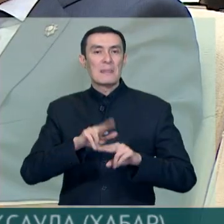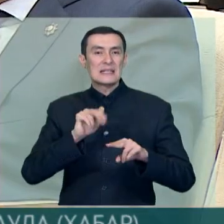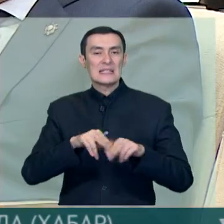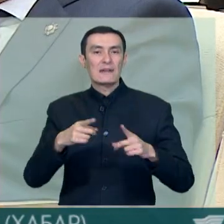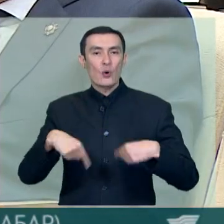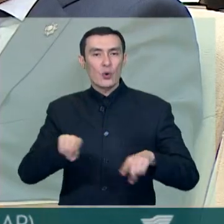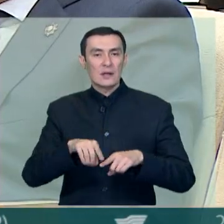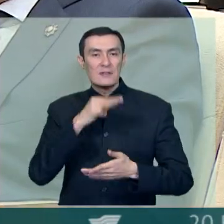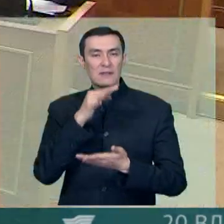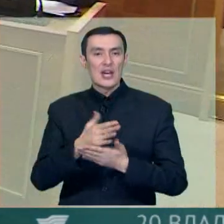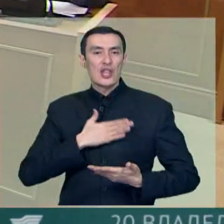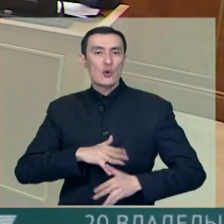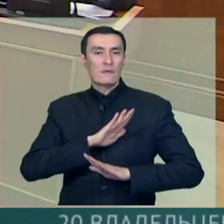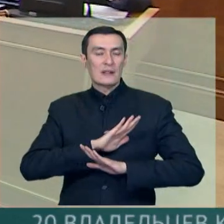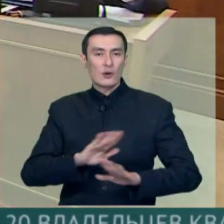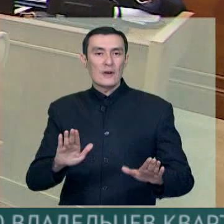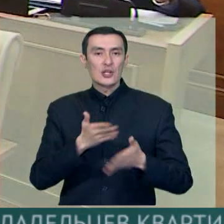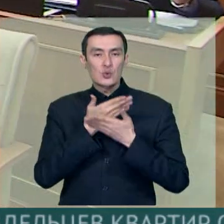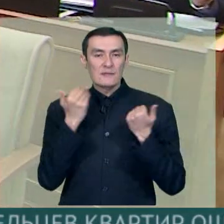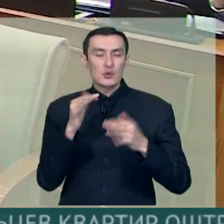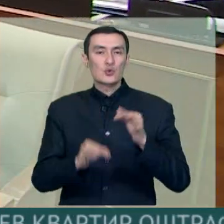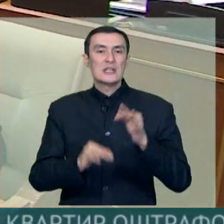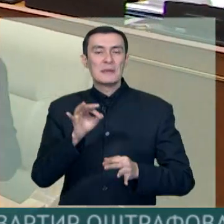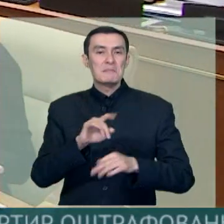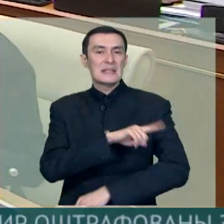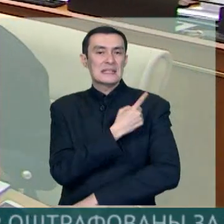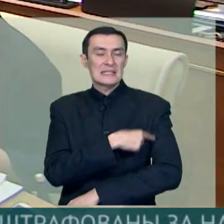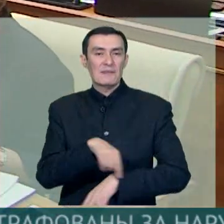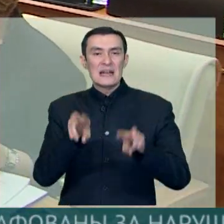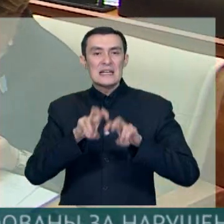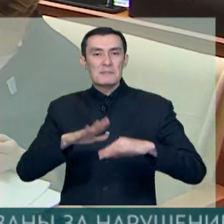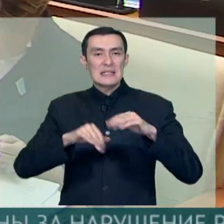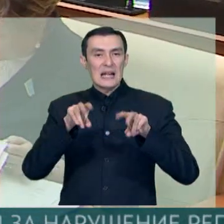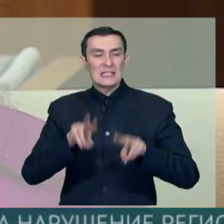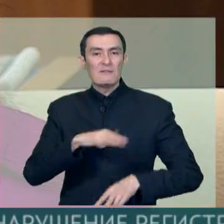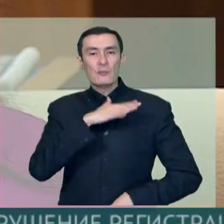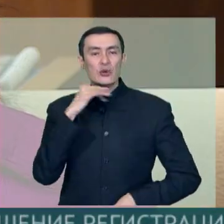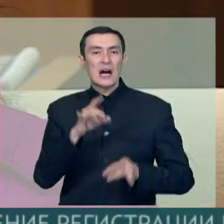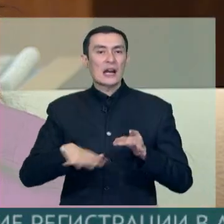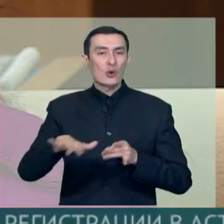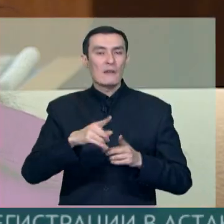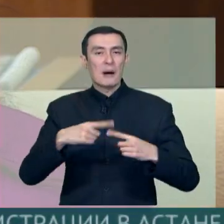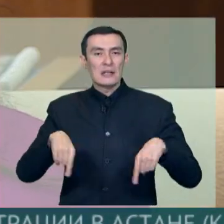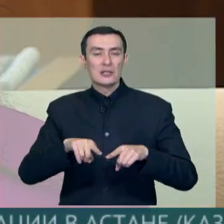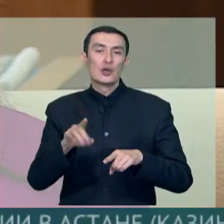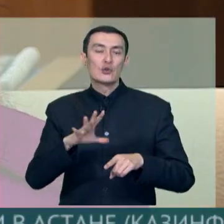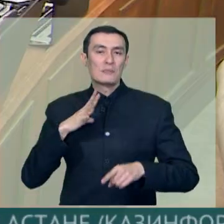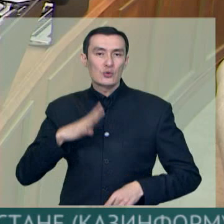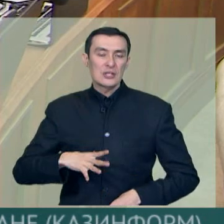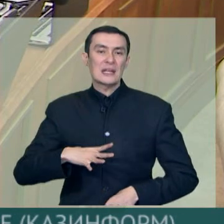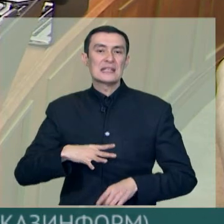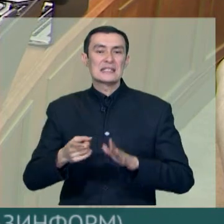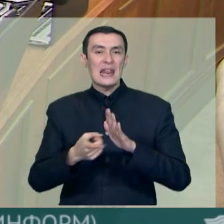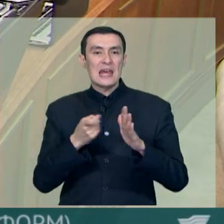органы высказывают неудовлетворенность от отсутствия судебно-медицинских экспертов во многих районах областей, что